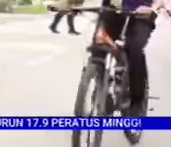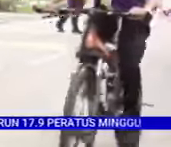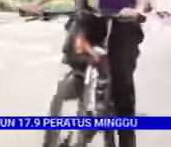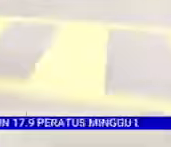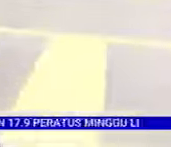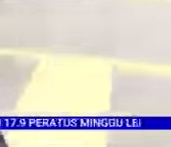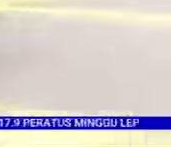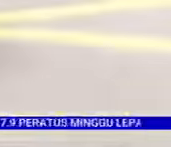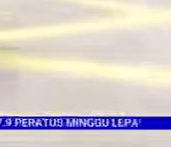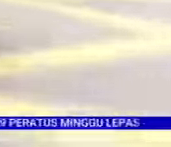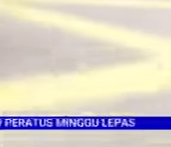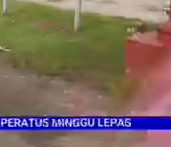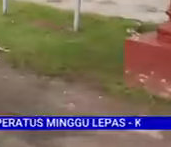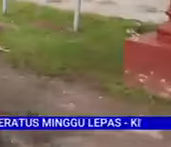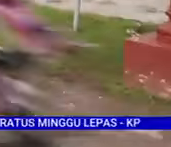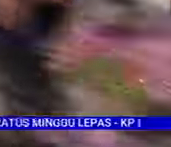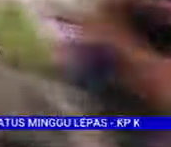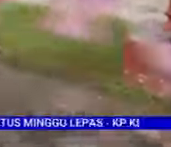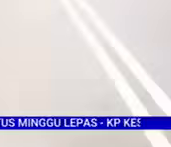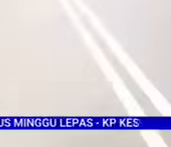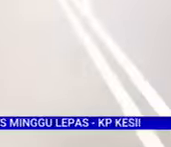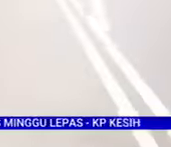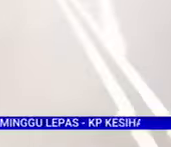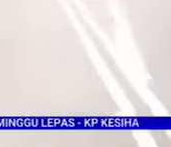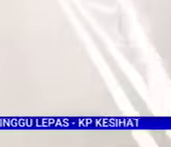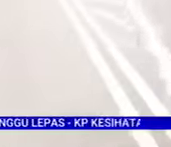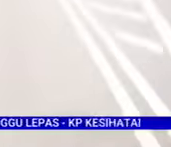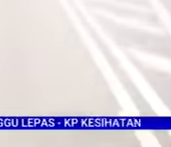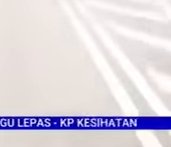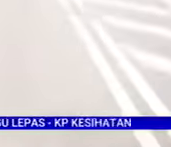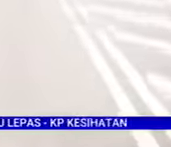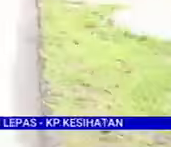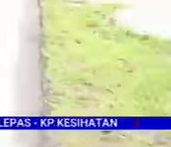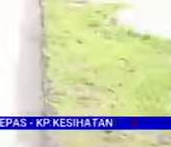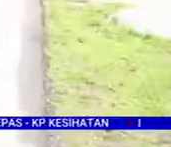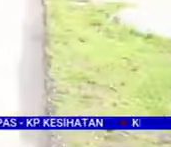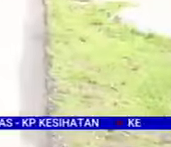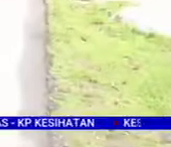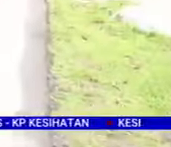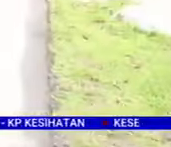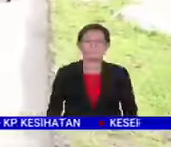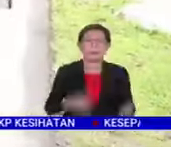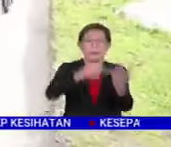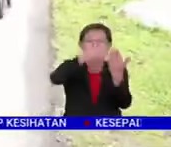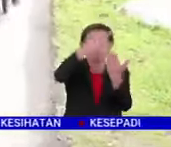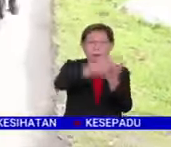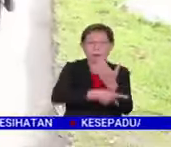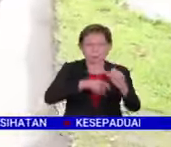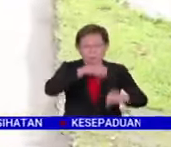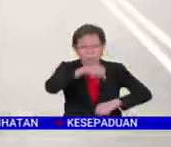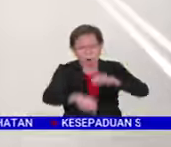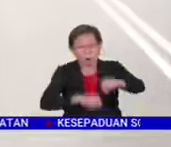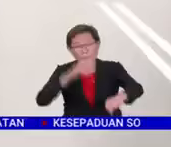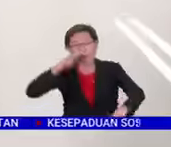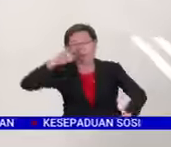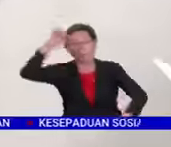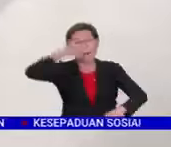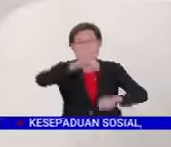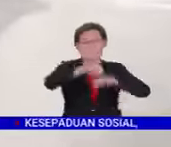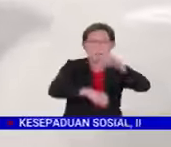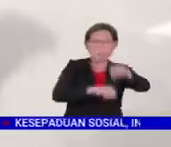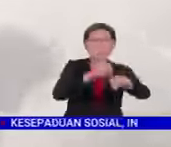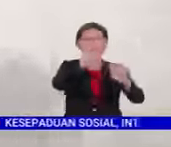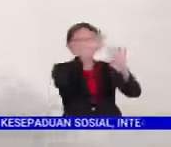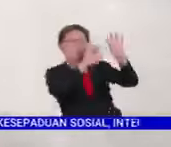Indonesiaku, tanah airku, negaraku. Program Kayuhan Merdeka Basikal Berhias